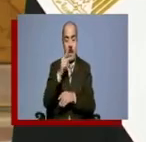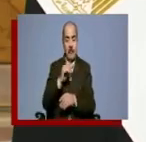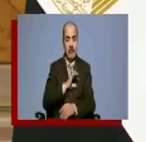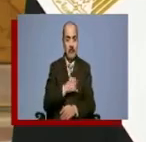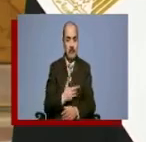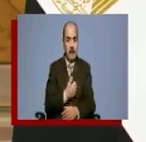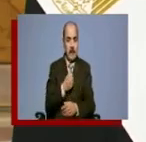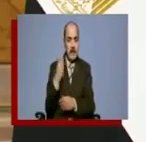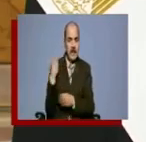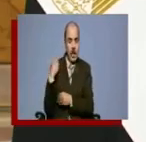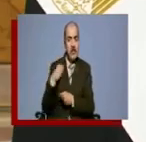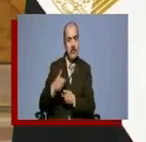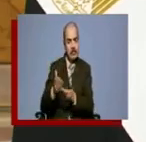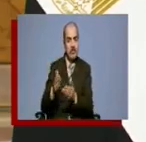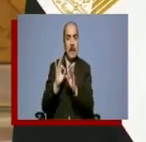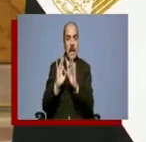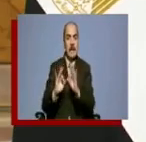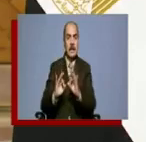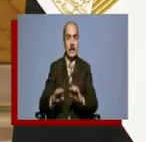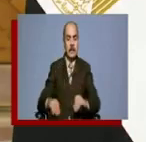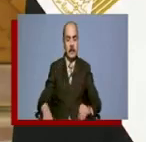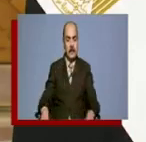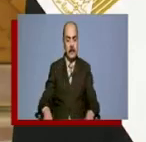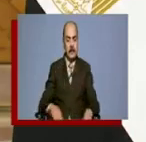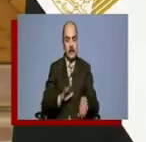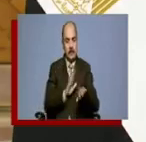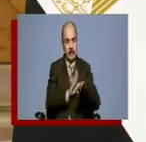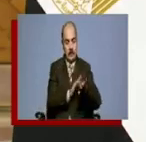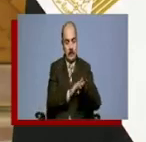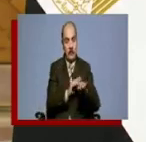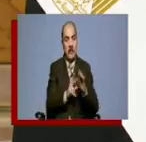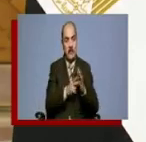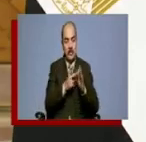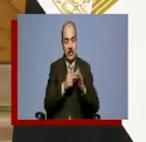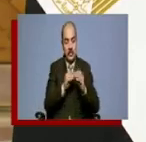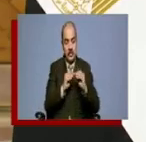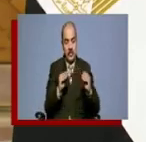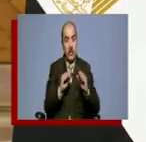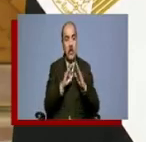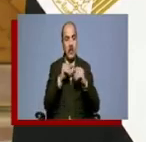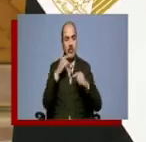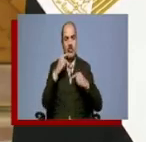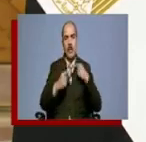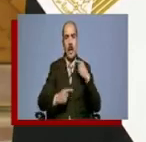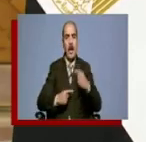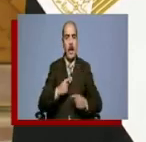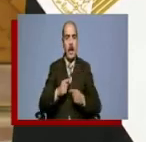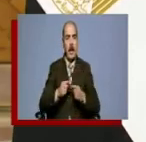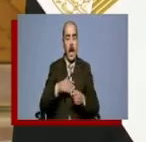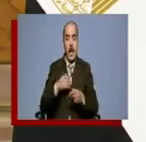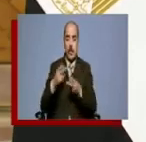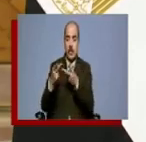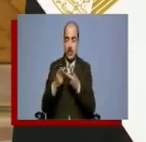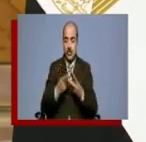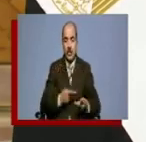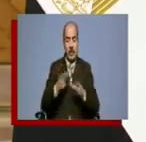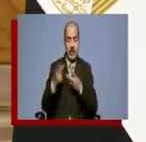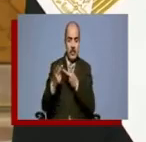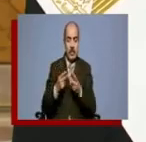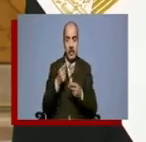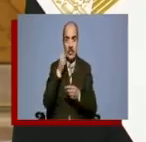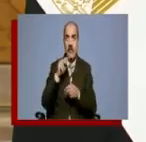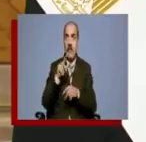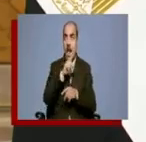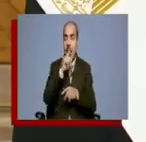الفلسطينيه اصبحت موجوده في كل شوارع العالم في كل سوشيال العالم في كل المسارح العمليات يعني كل اجهزه